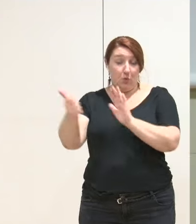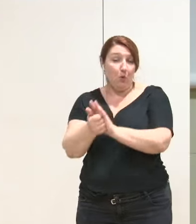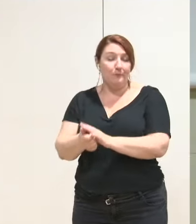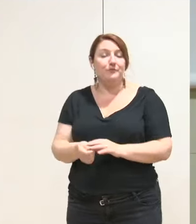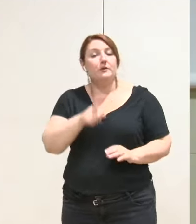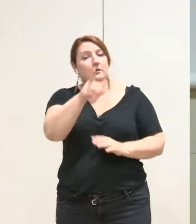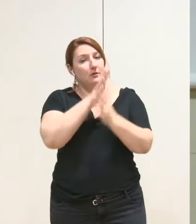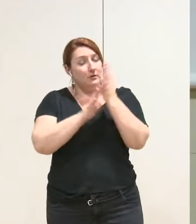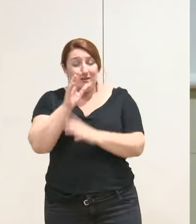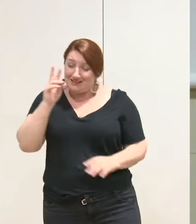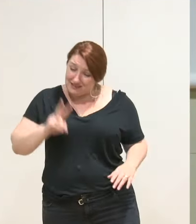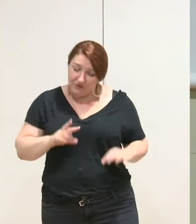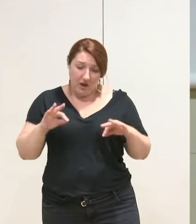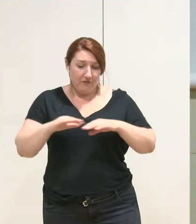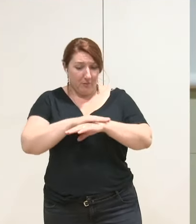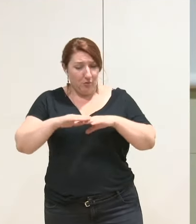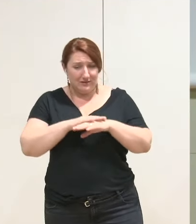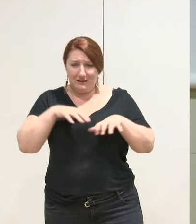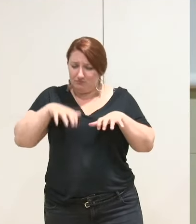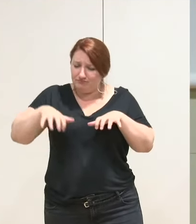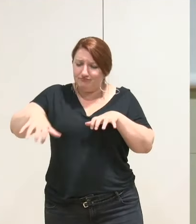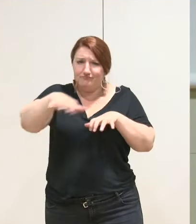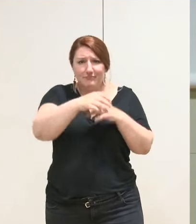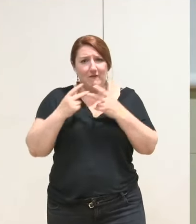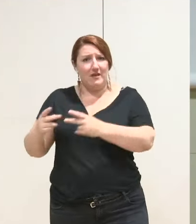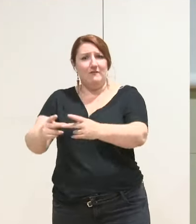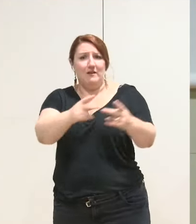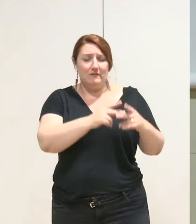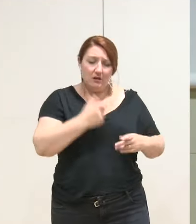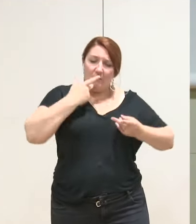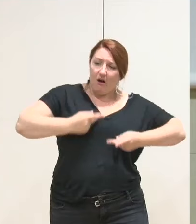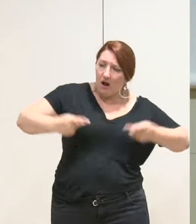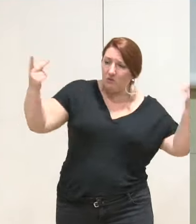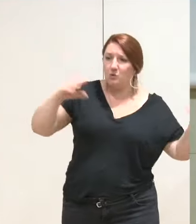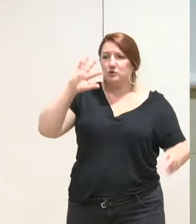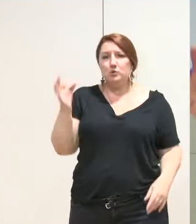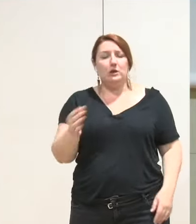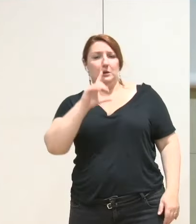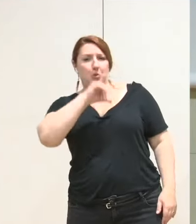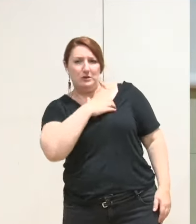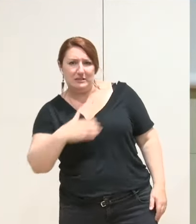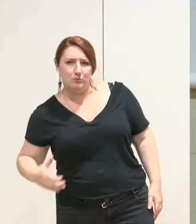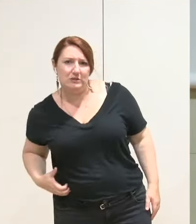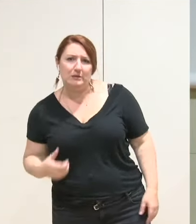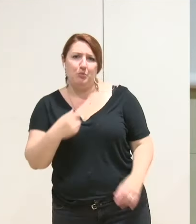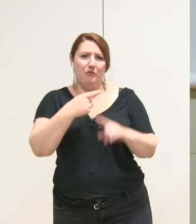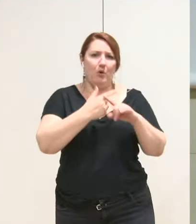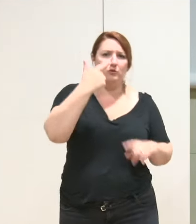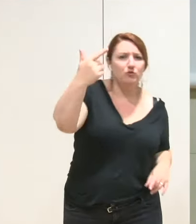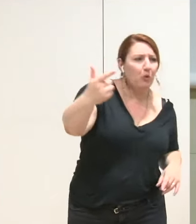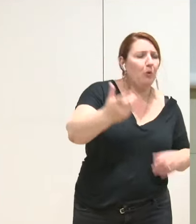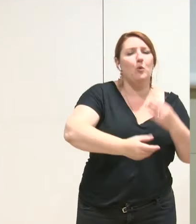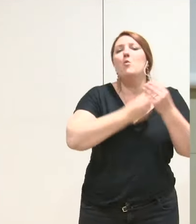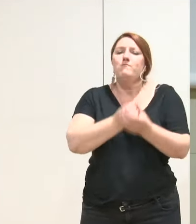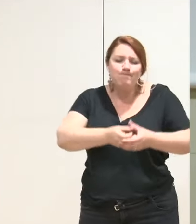que politiquement il y a toute une série de communes qui annonce des doublements d'effectifs de PM ou peu importe en tout cas des augmentations